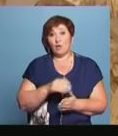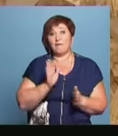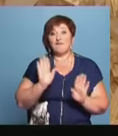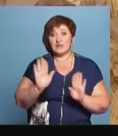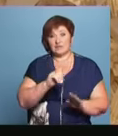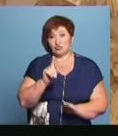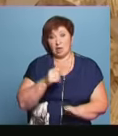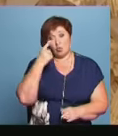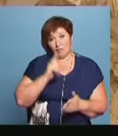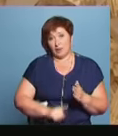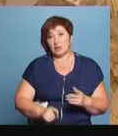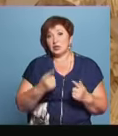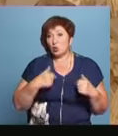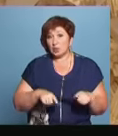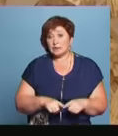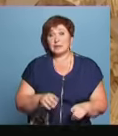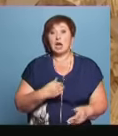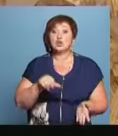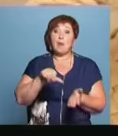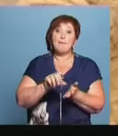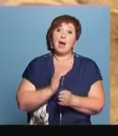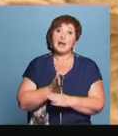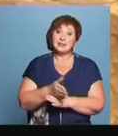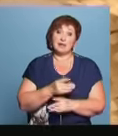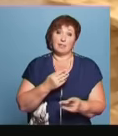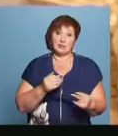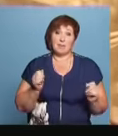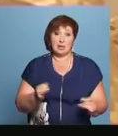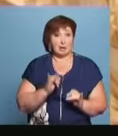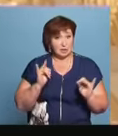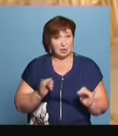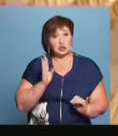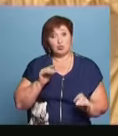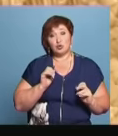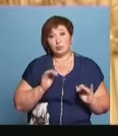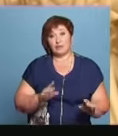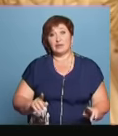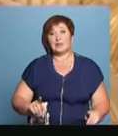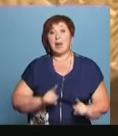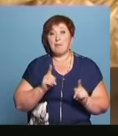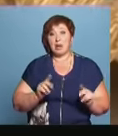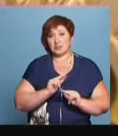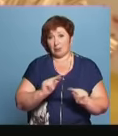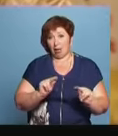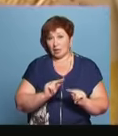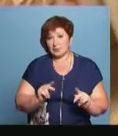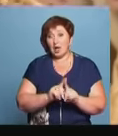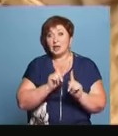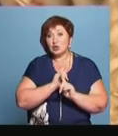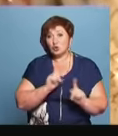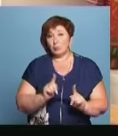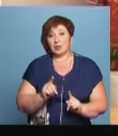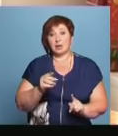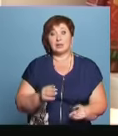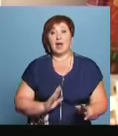уверены ремесленники. А чтобы посетителям и гостям района было интереснее, будут проводить мастер-классы. Особая ставка на